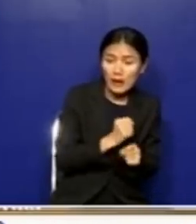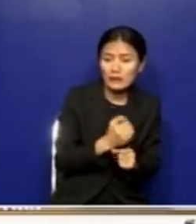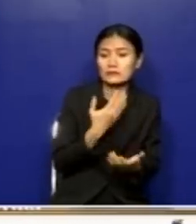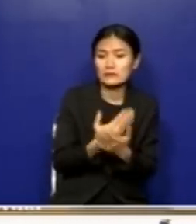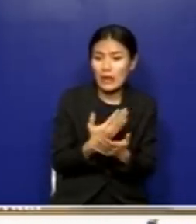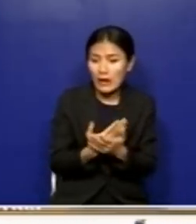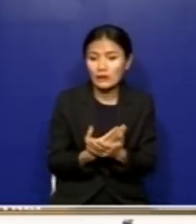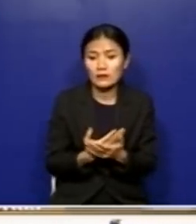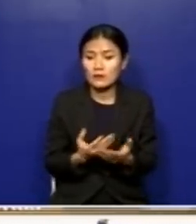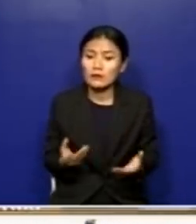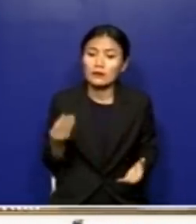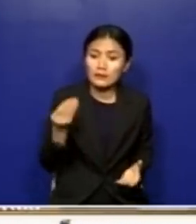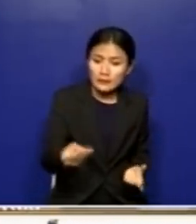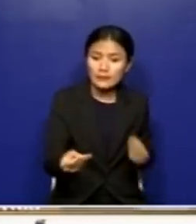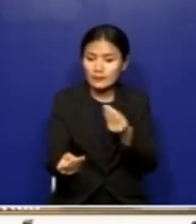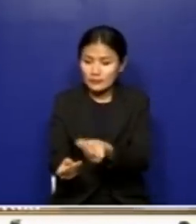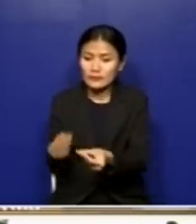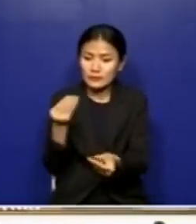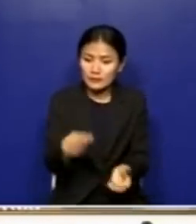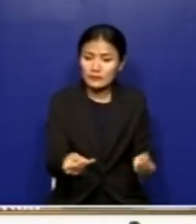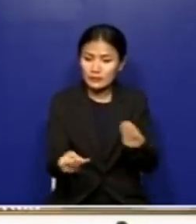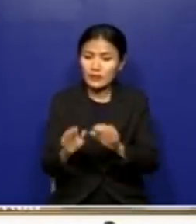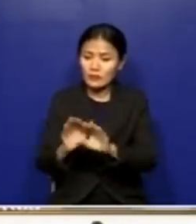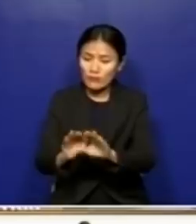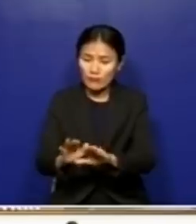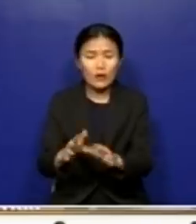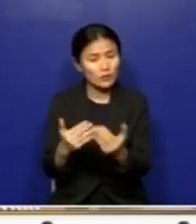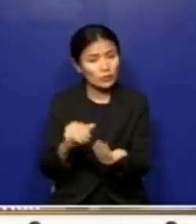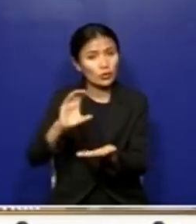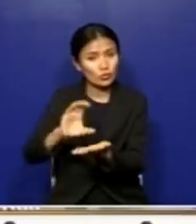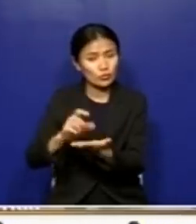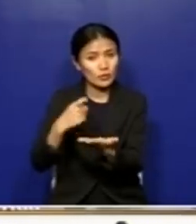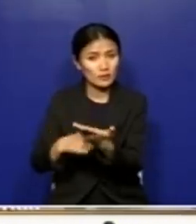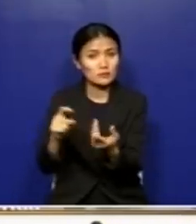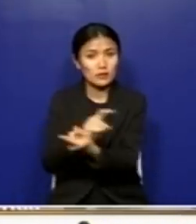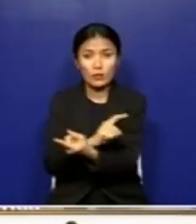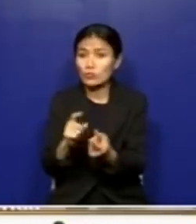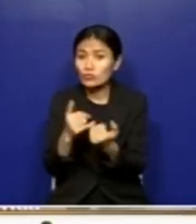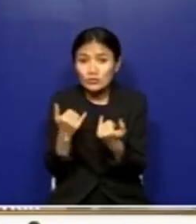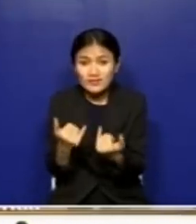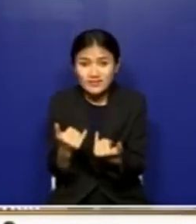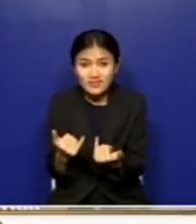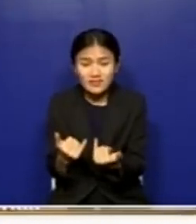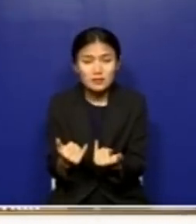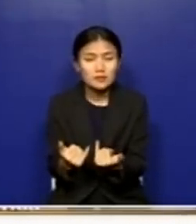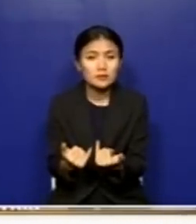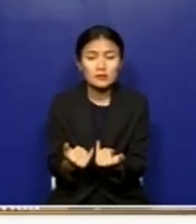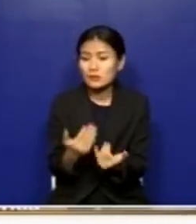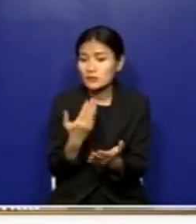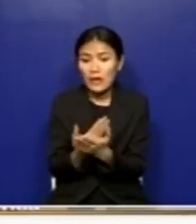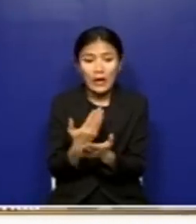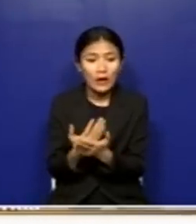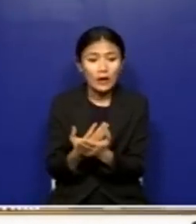เพราฉะนั้นเนี่ย ก็ทำให้เงินกองทุนประกัสัคมเนี่ย รวไออกอย่มหาศาลในการเยีวยาที่ผ่านมา